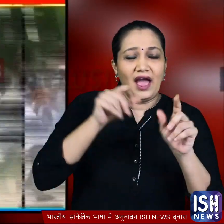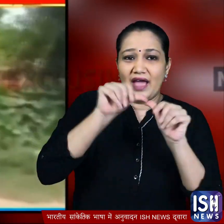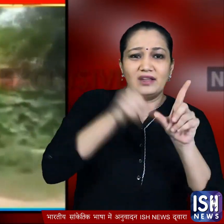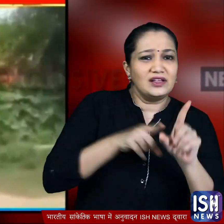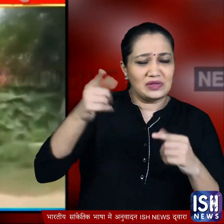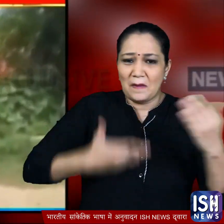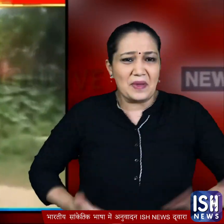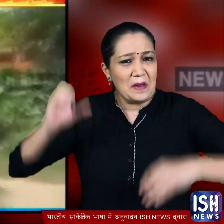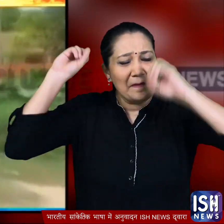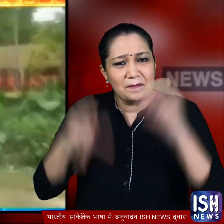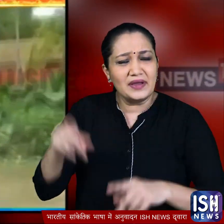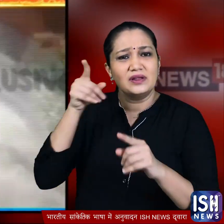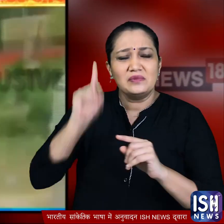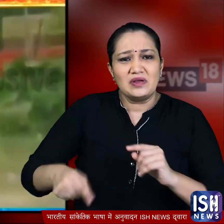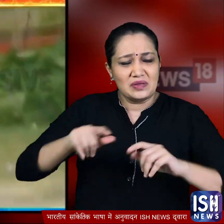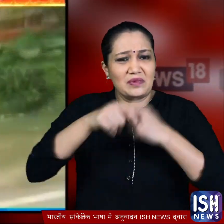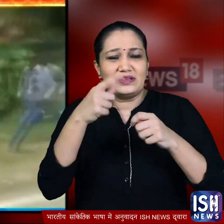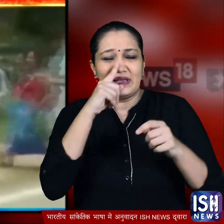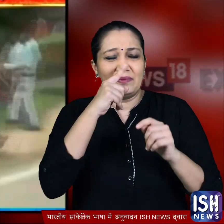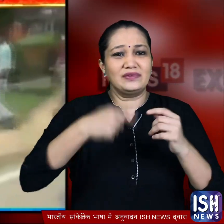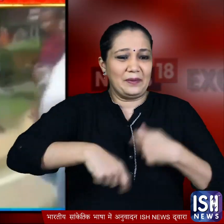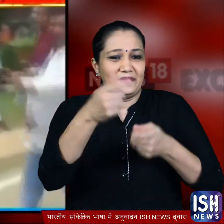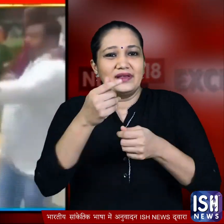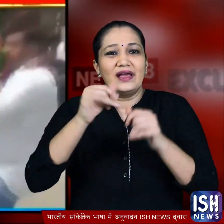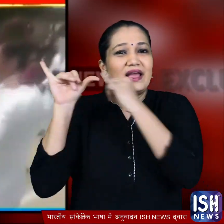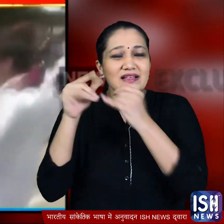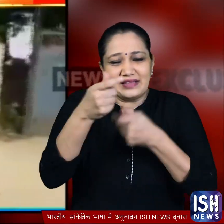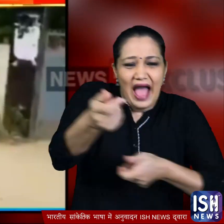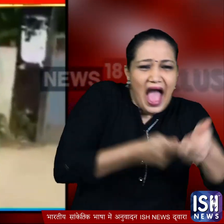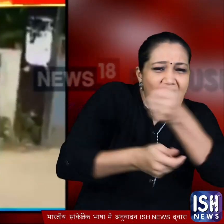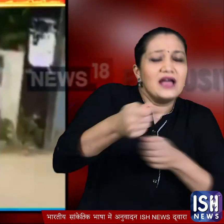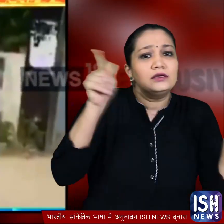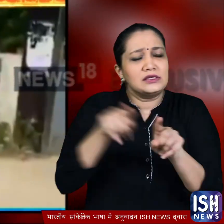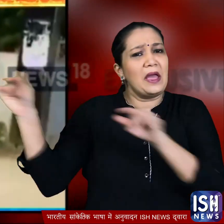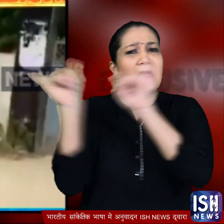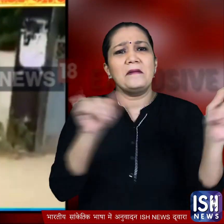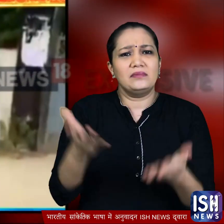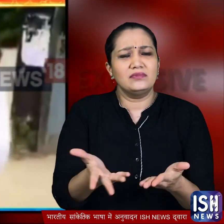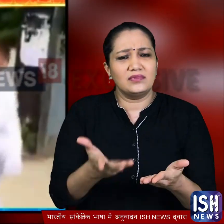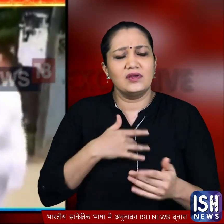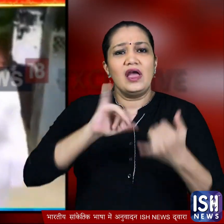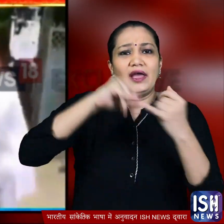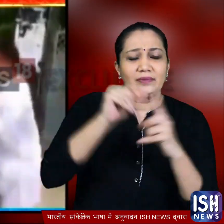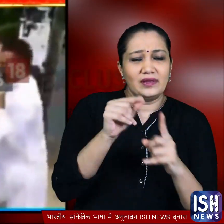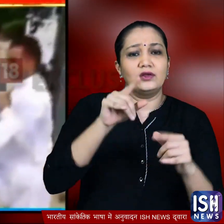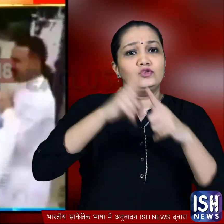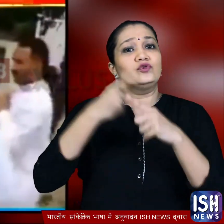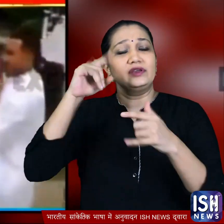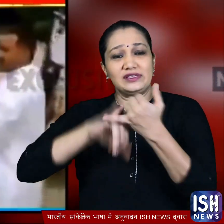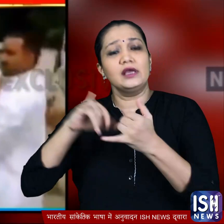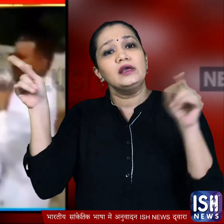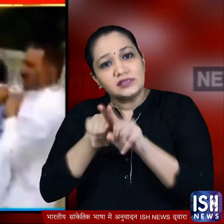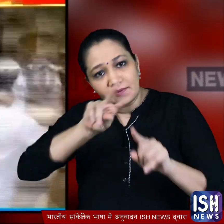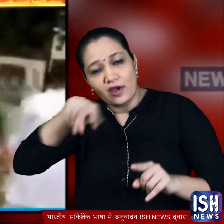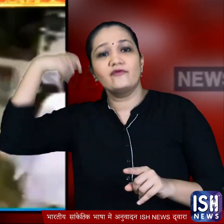ने बदसलूकी करने वालों को कौरव और इस महिला को द्रौपदी कहने में देर नहीं लगाई। एक वीडियो समाजवादी पार्टी की प्रवक्ता जूही सिंह ने भी